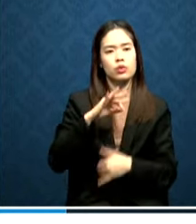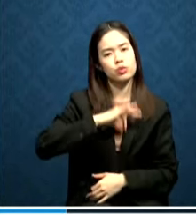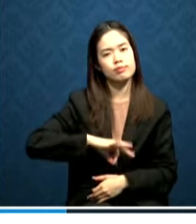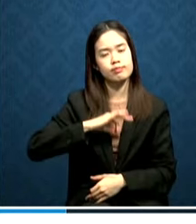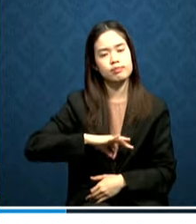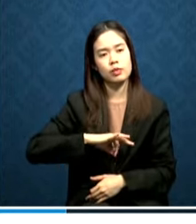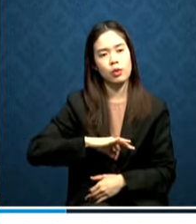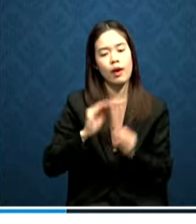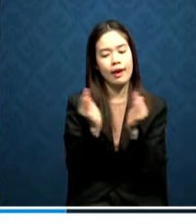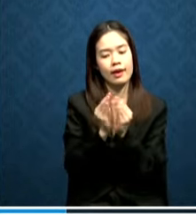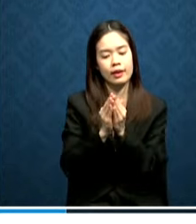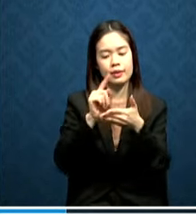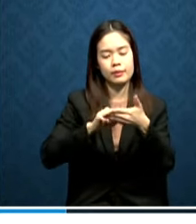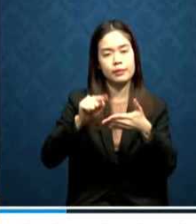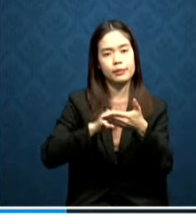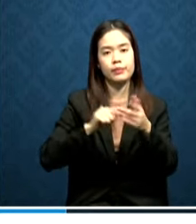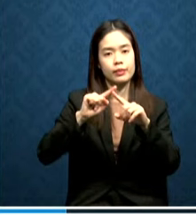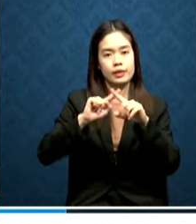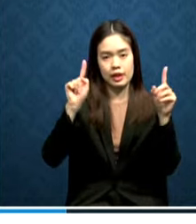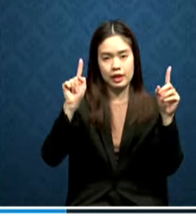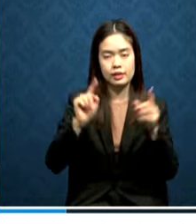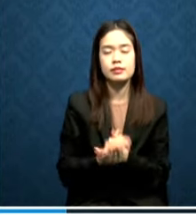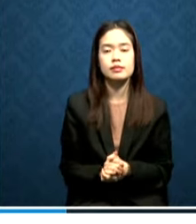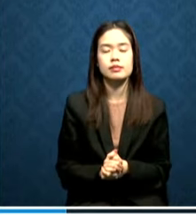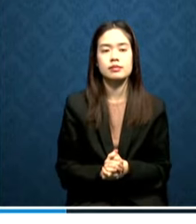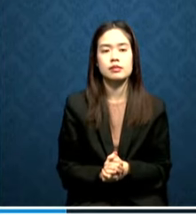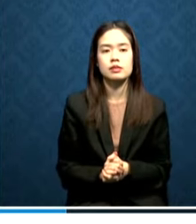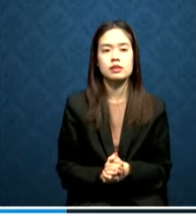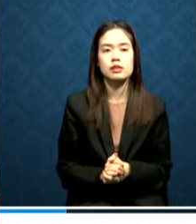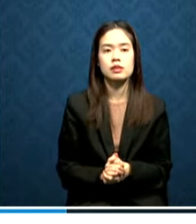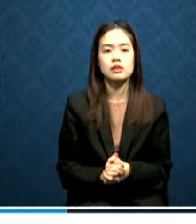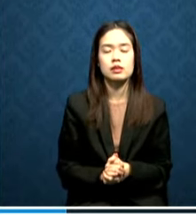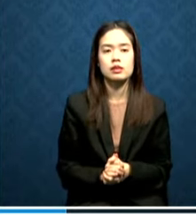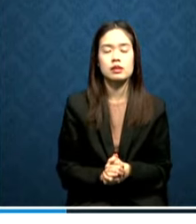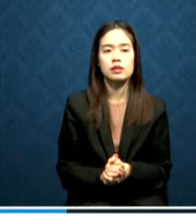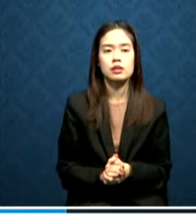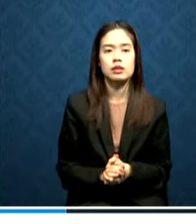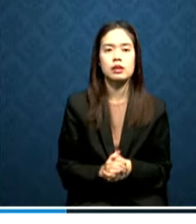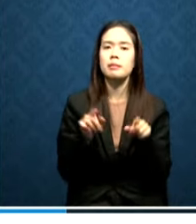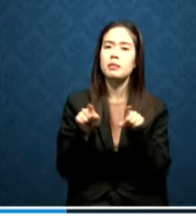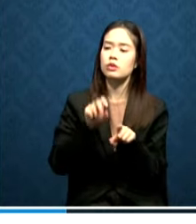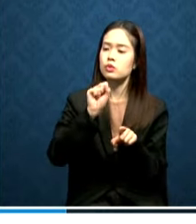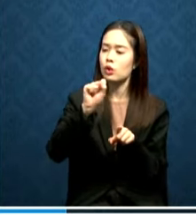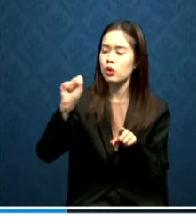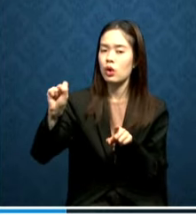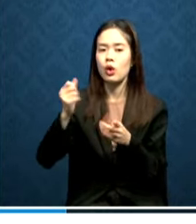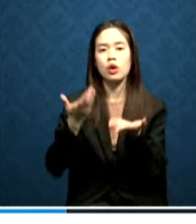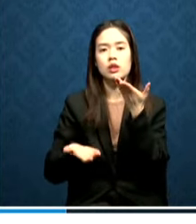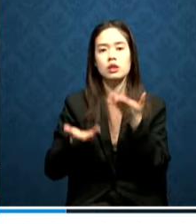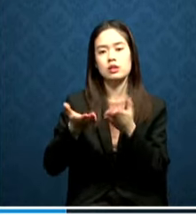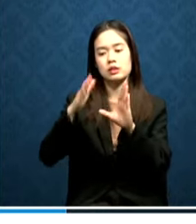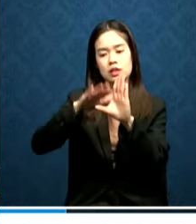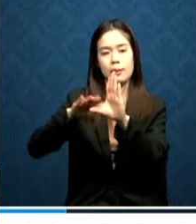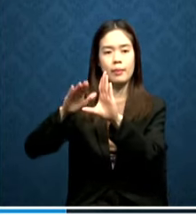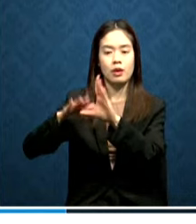ออกเสียงประชามติเนี่ยอาจจะไม่เหมือนการออกเสียงเลือกตั้งที่บรรดาส.ส.หรือผู้สมัครต่างๆเนี่ยสามารถไปรณรง